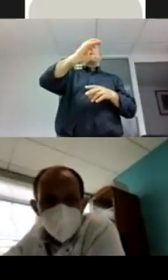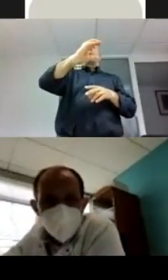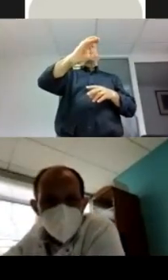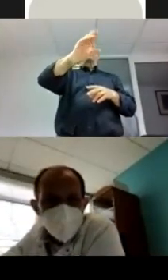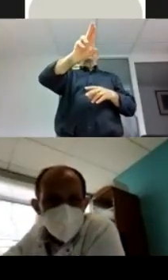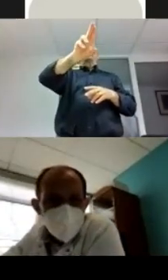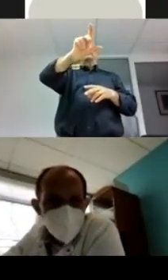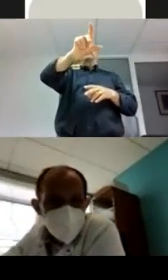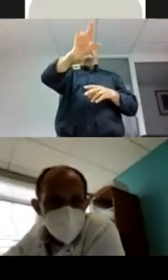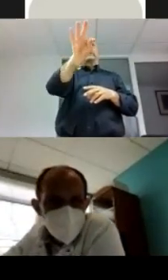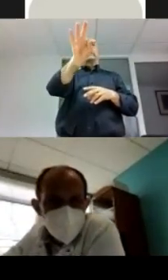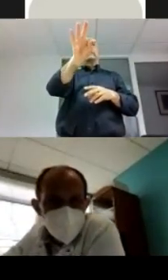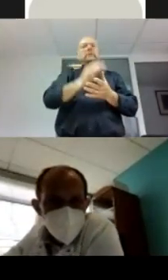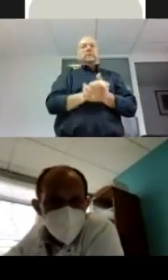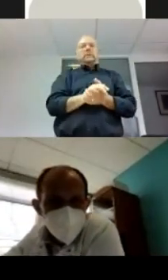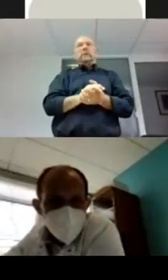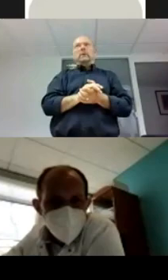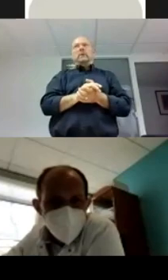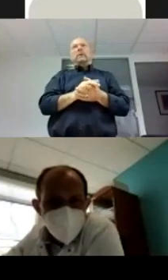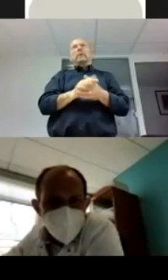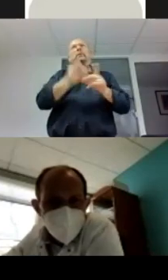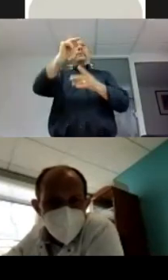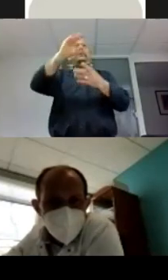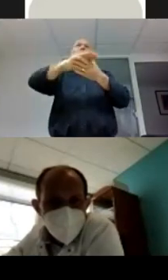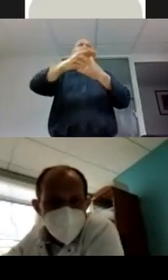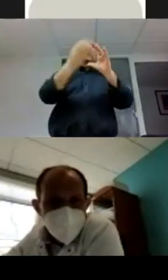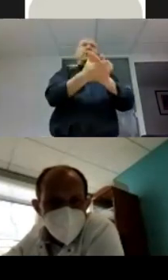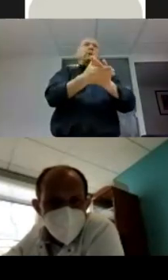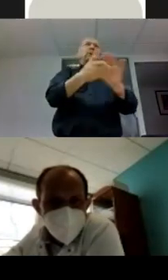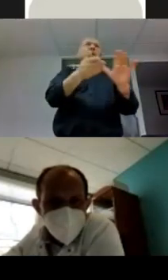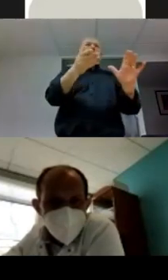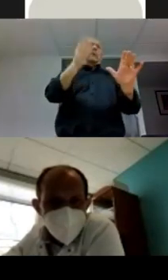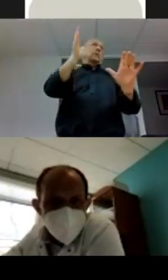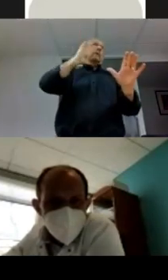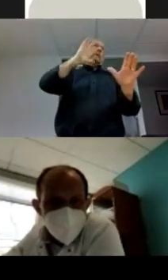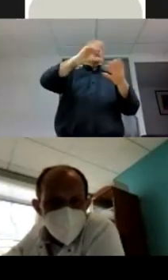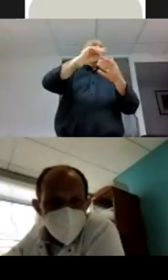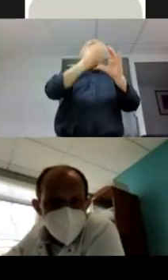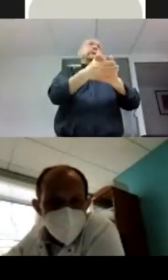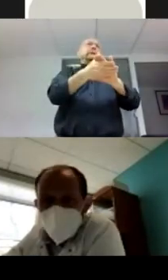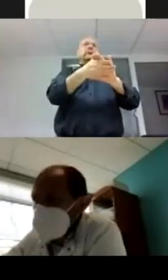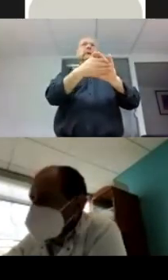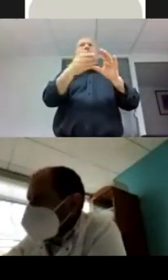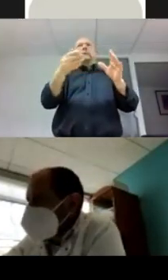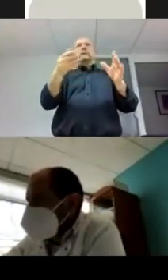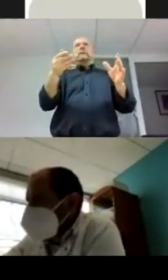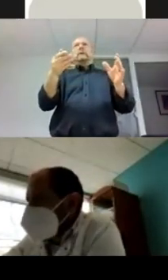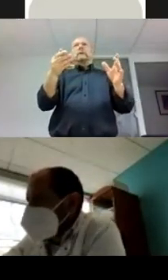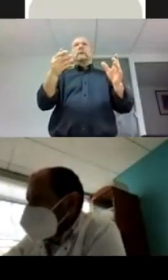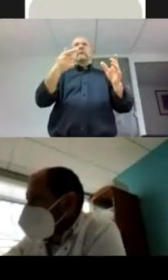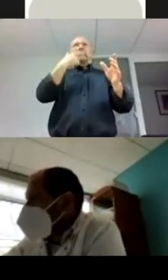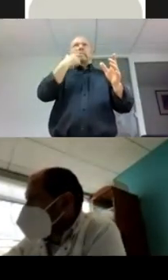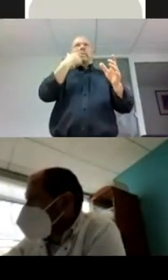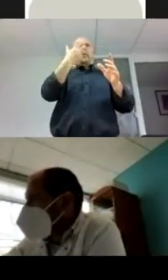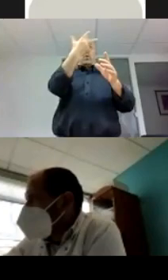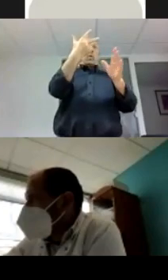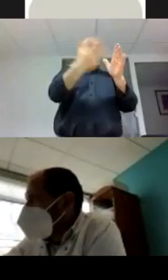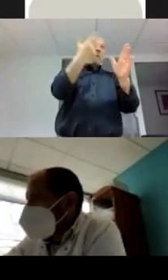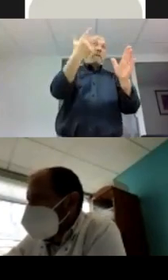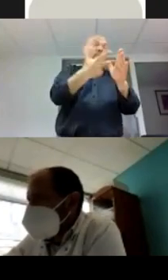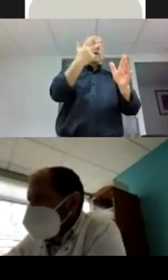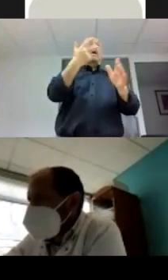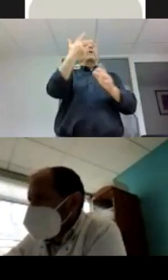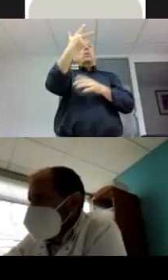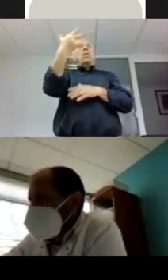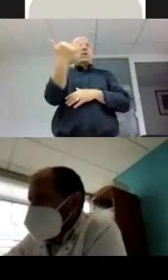autre test qui s'appelait le test Hémoculte, qui se faisait de façon un peu plus complexe que celui qu'on vient de voir tout à